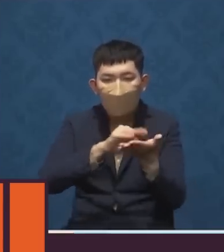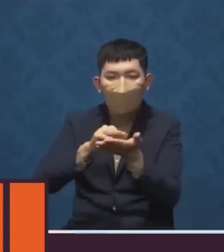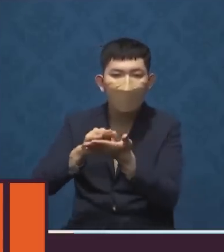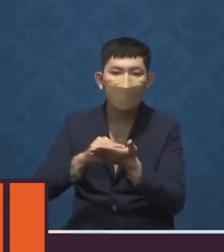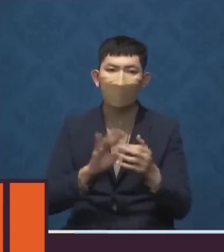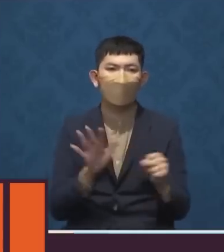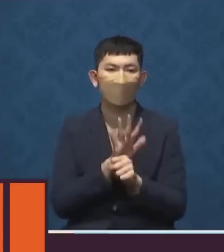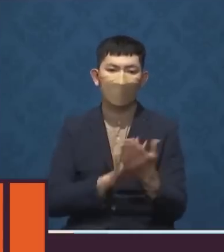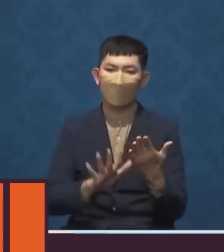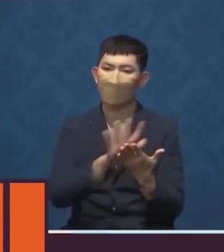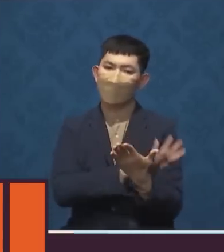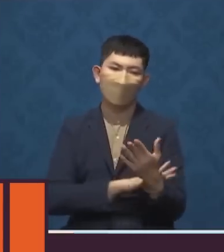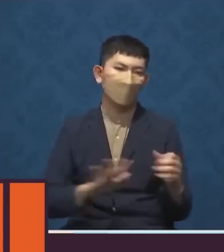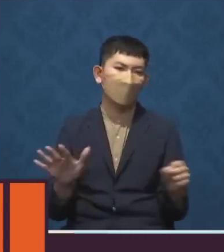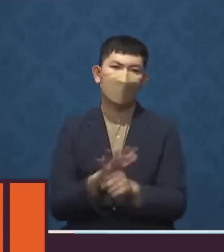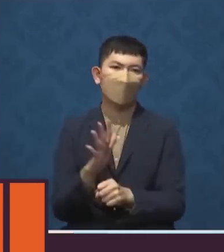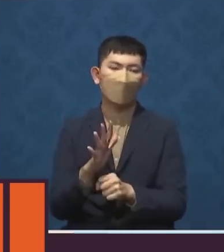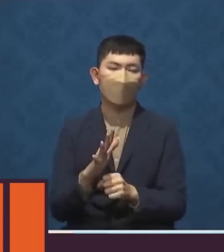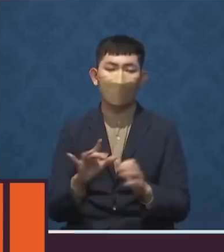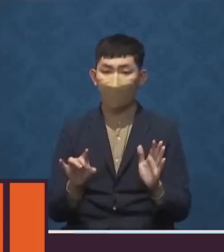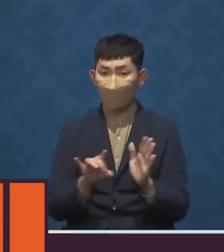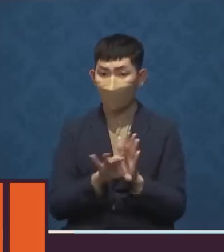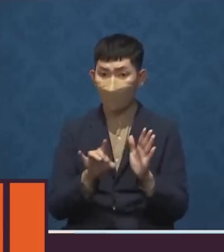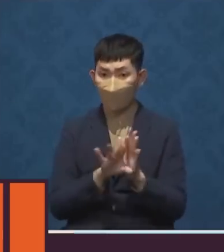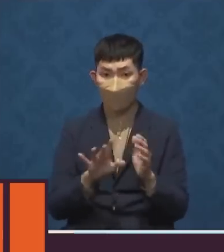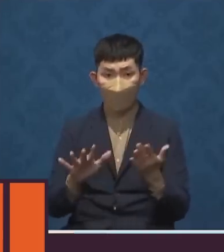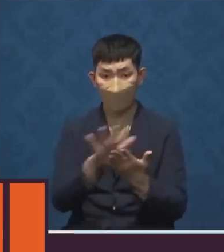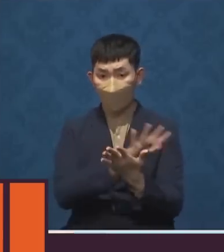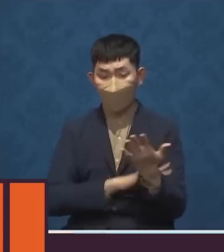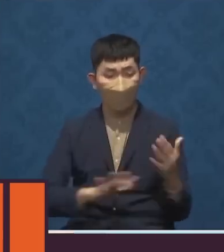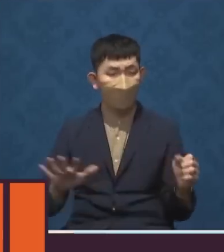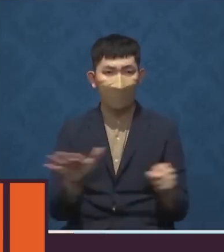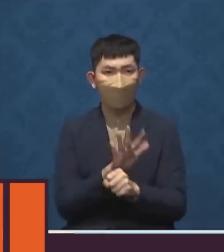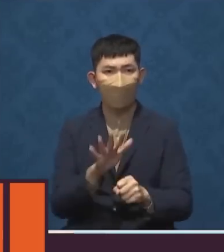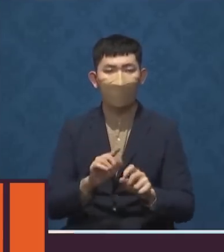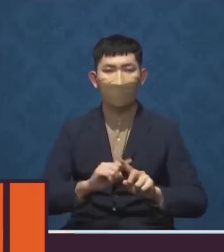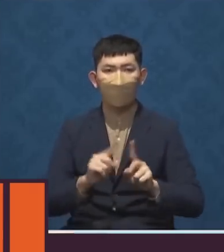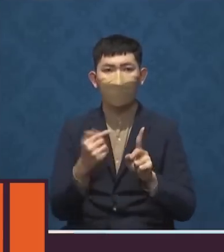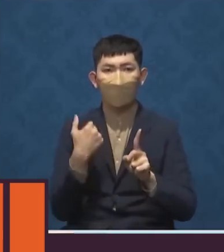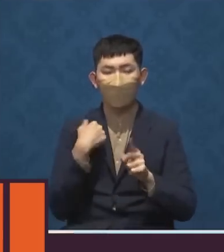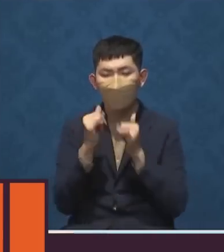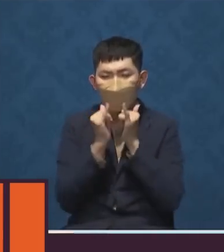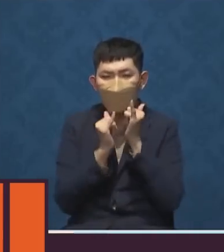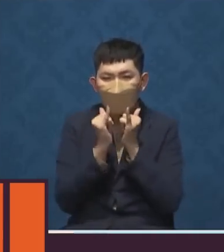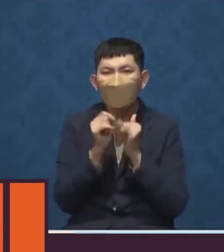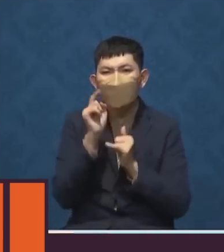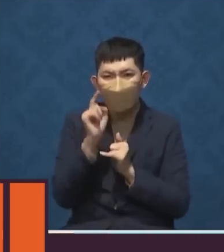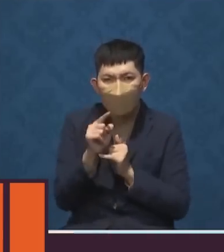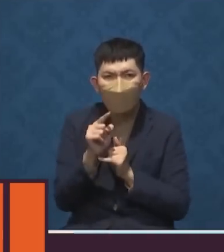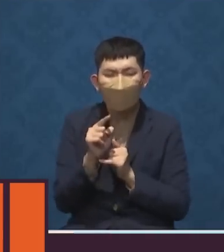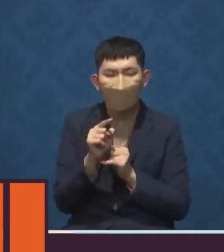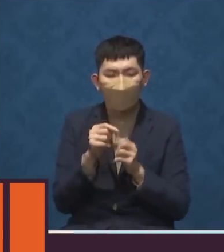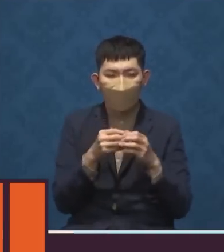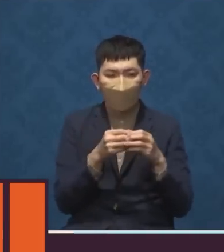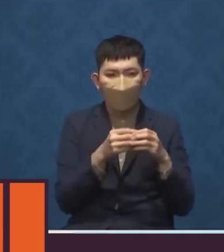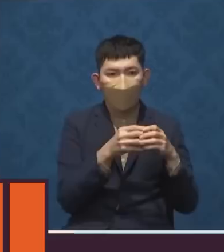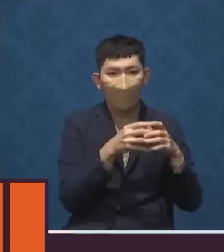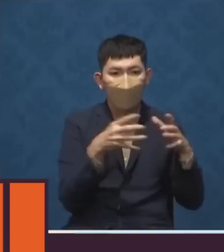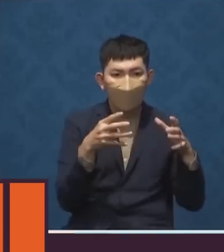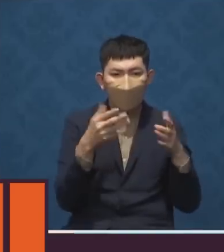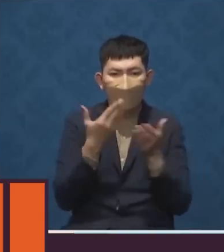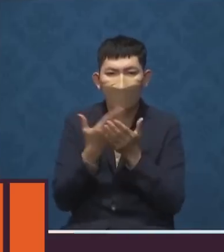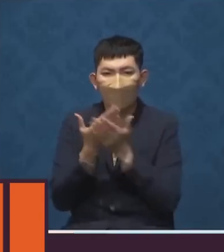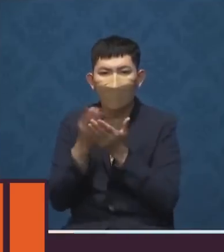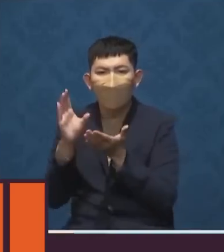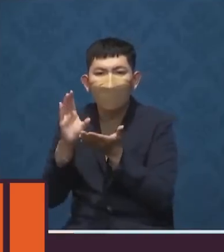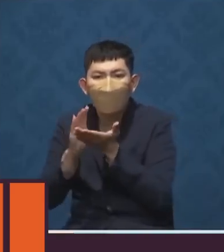แบบท่วนน่าในทั้นทสุทไม่ทำแบท่วนน่ารักมกะหestab Elaine neckที่มความจำเป็มากกวาทท่านกำหนดไ้ท่านก็มา